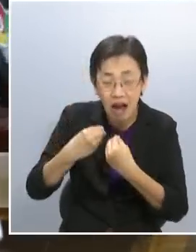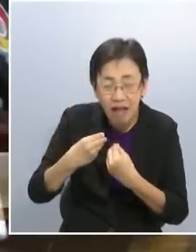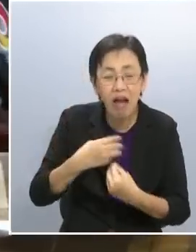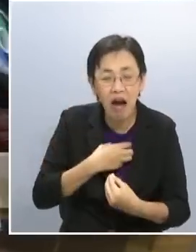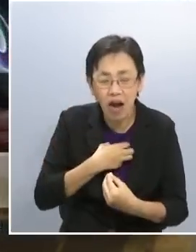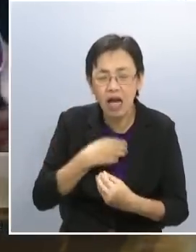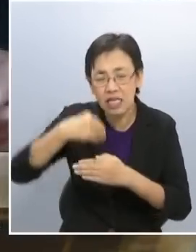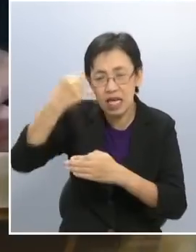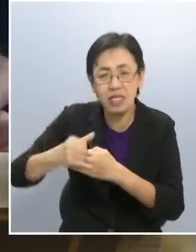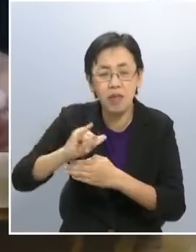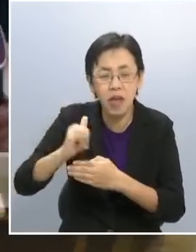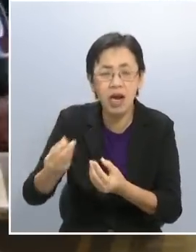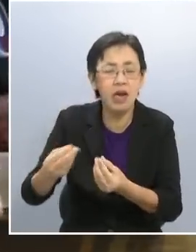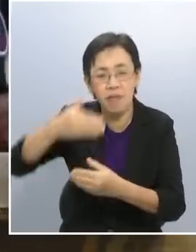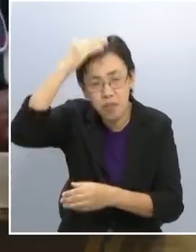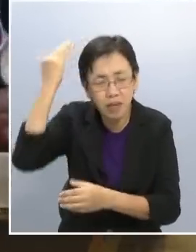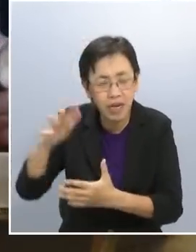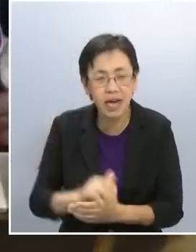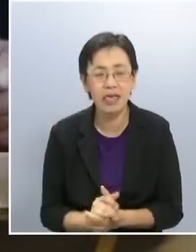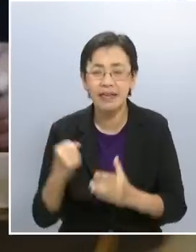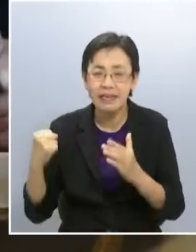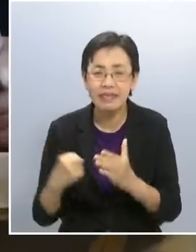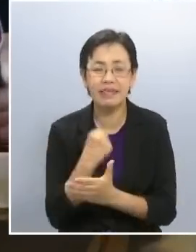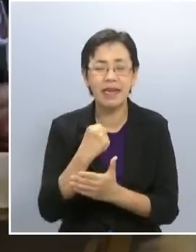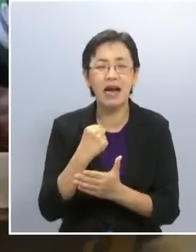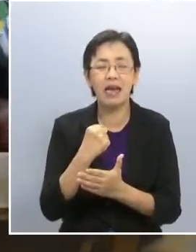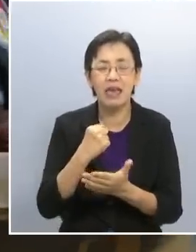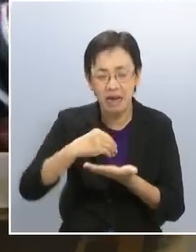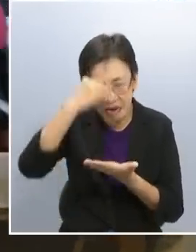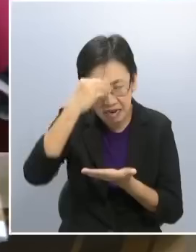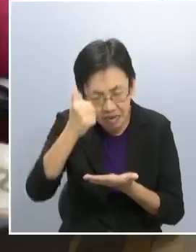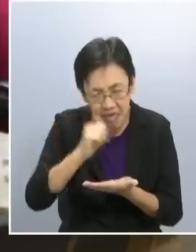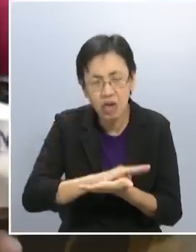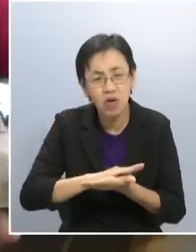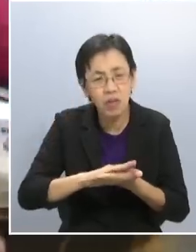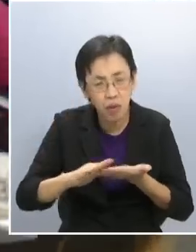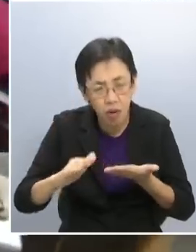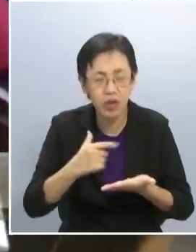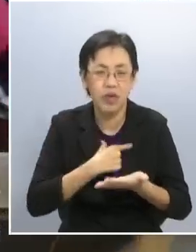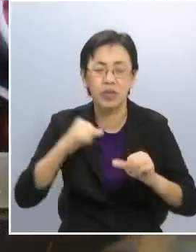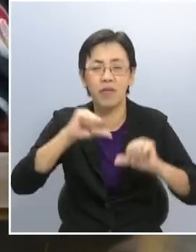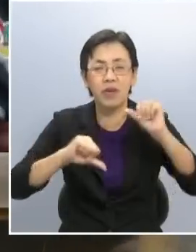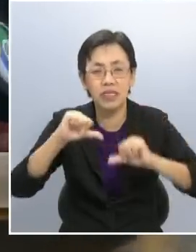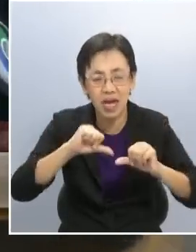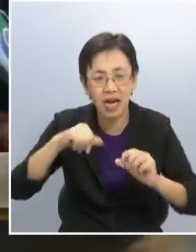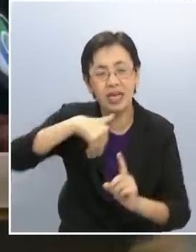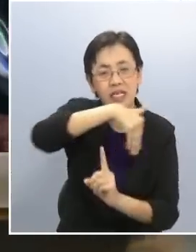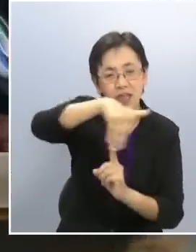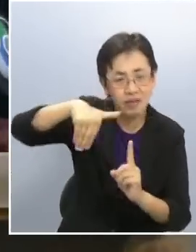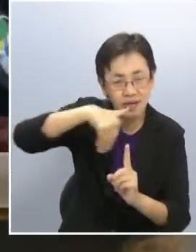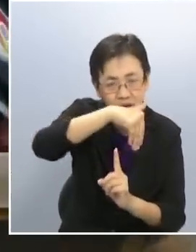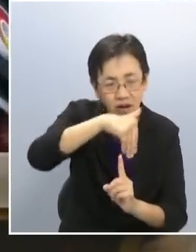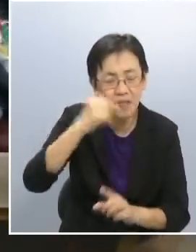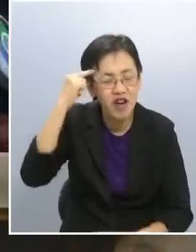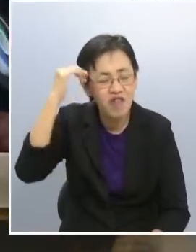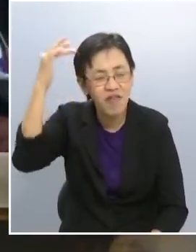จบเสียดายตรงที่น้องเป็นเด็กดีแล้วเรียบร้อยมากชอบเรียนวิทยาศาสตร์สิ่งแวดล้อมฝันอยาก